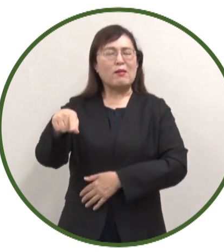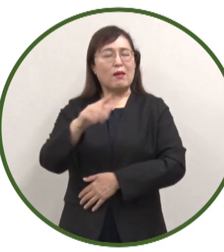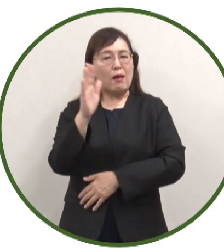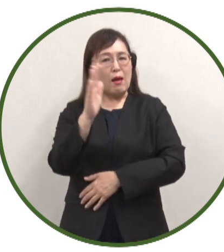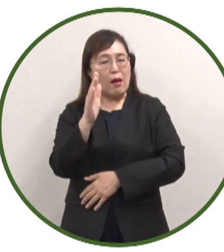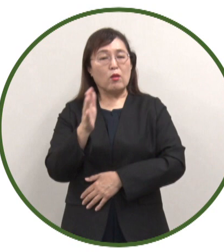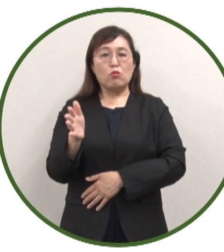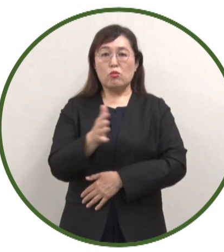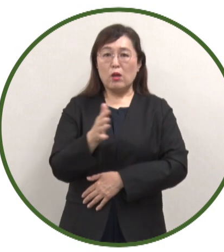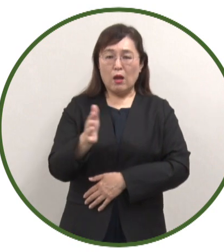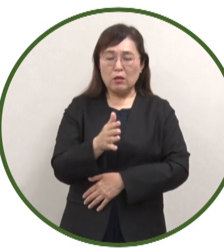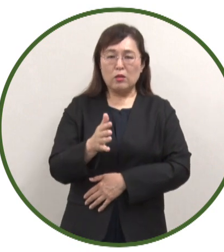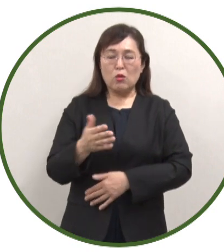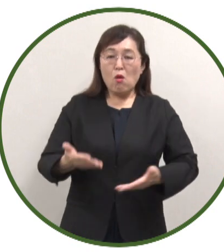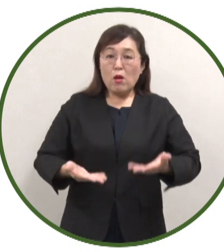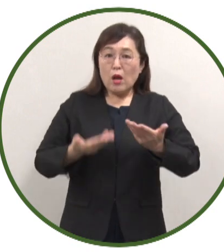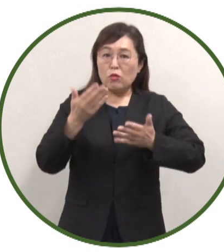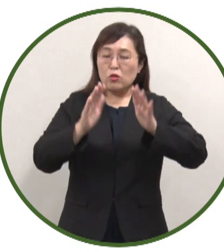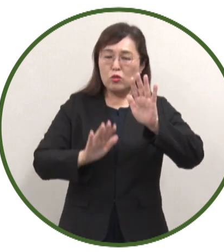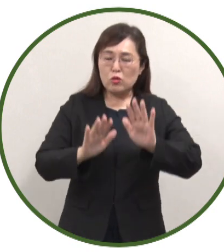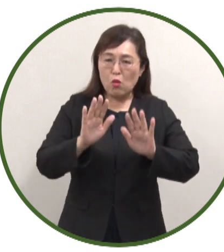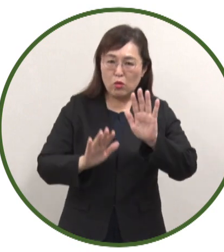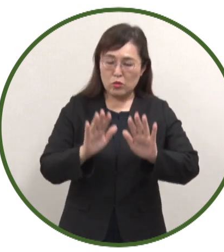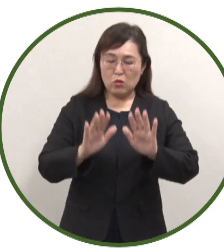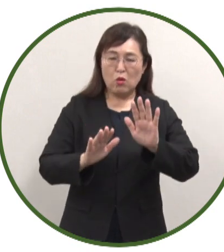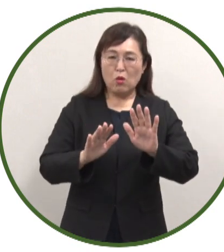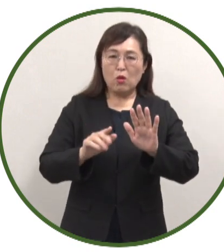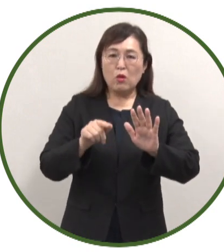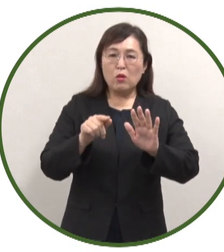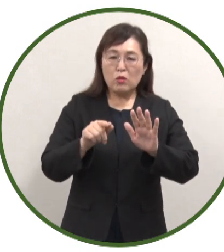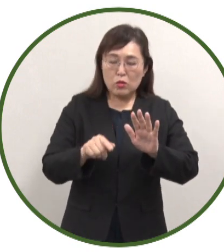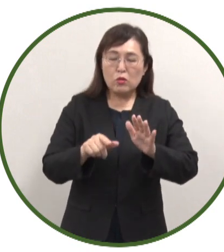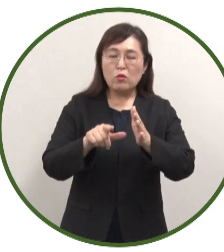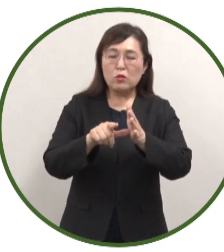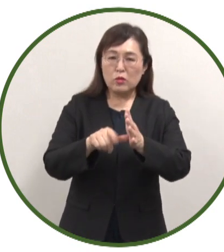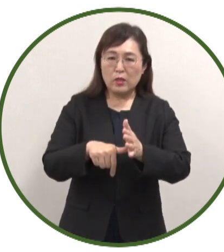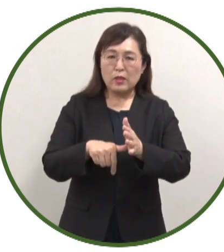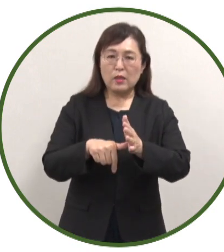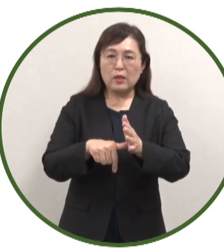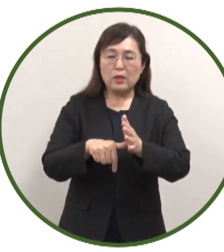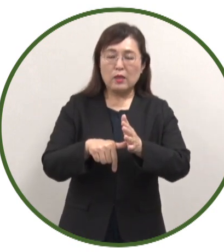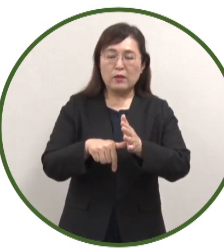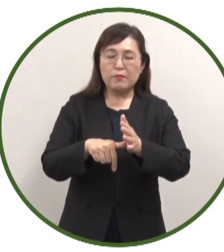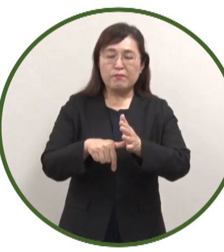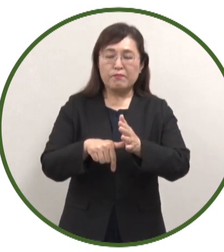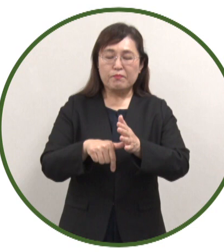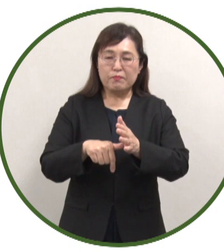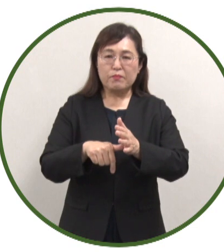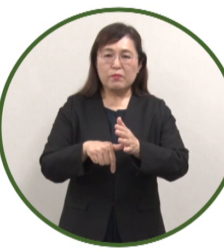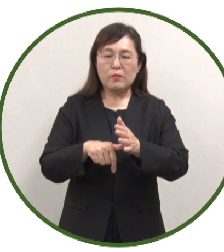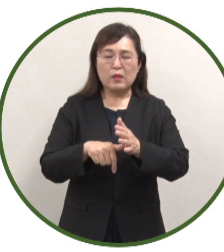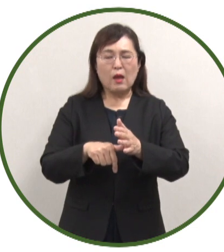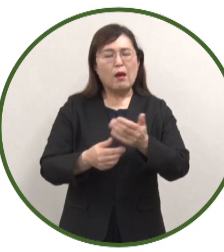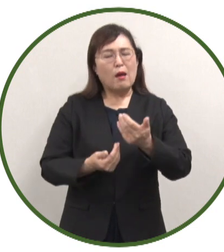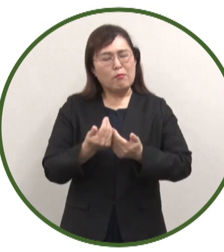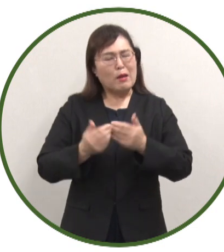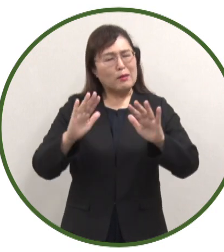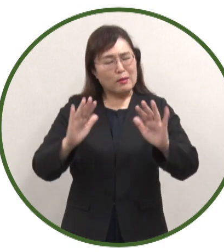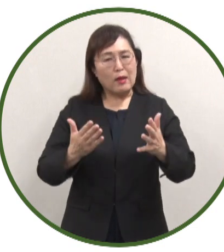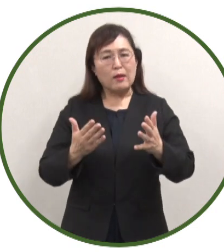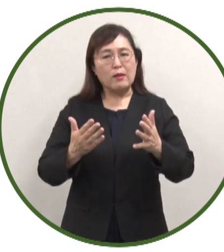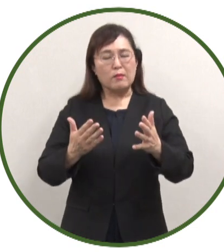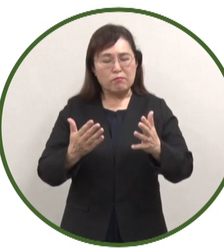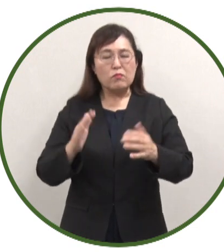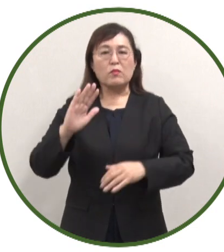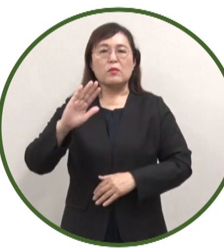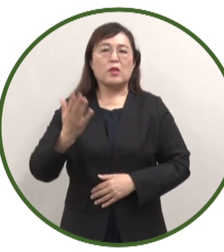ような軽い症状、おそらく症状だとも認識されないかもしれませんが、そういった違和感を感じた